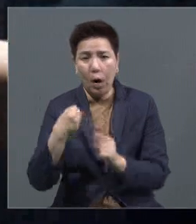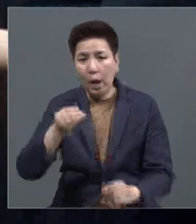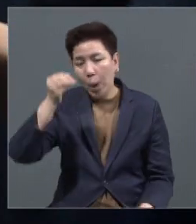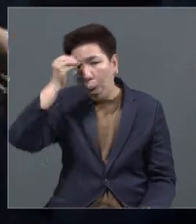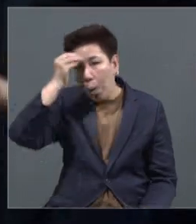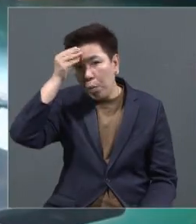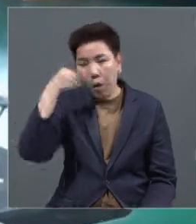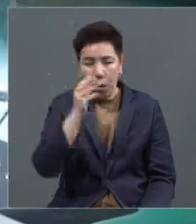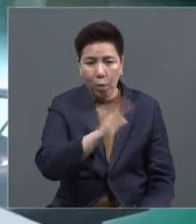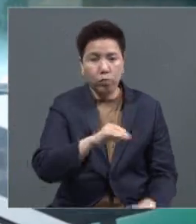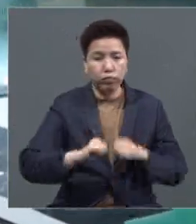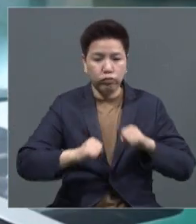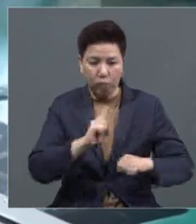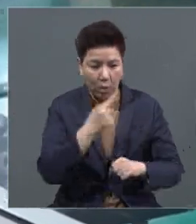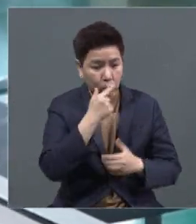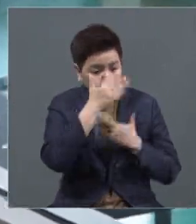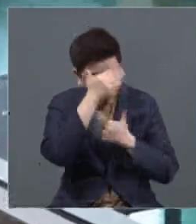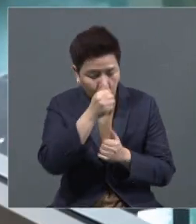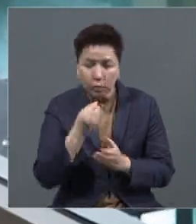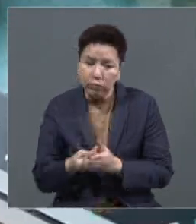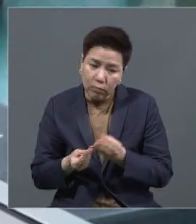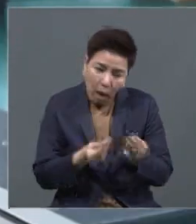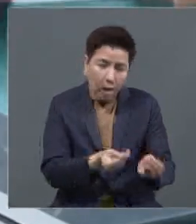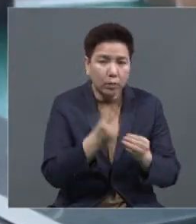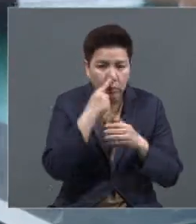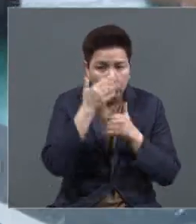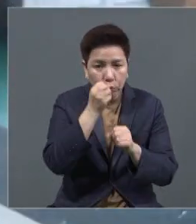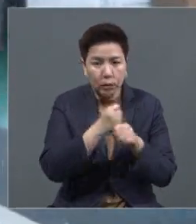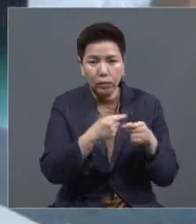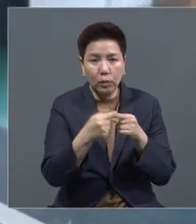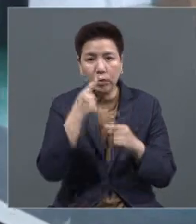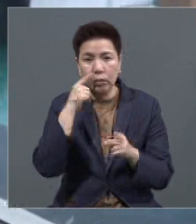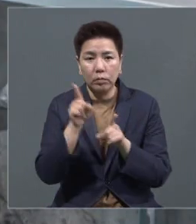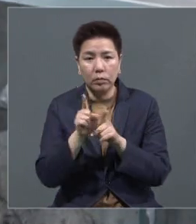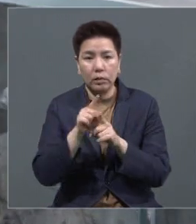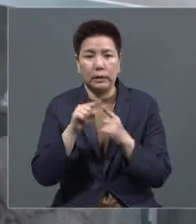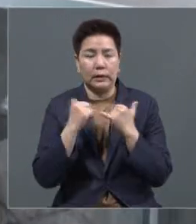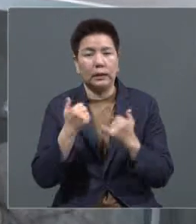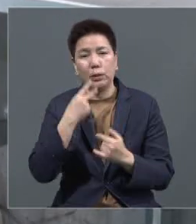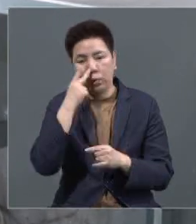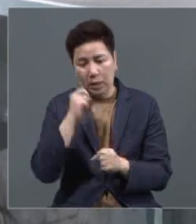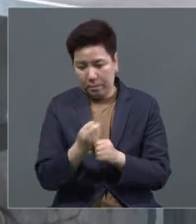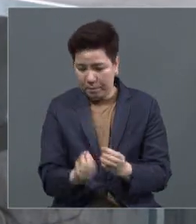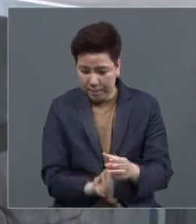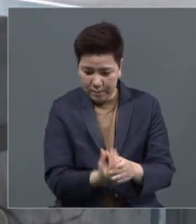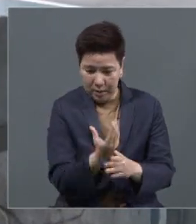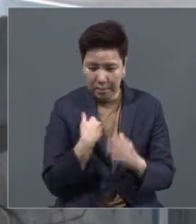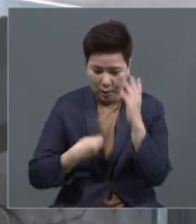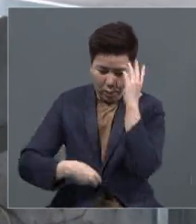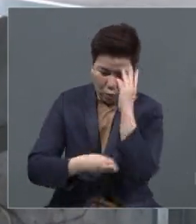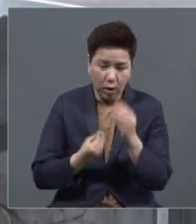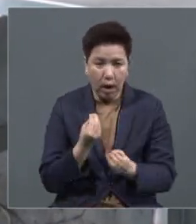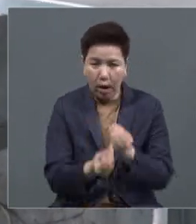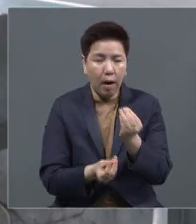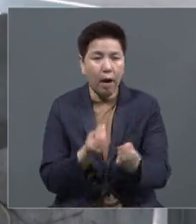รู้ให้เกษตรกรรุ่นใหม่ๆที่เขาสนใจรวมถึงจะมีการสนับสนุนปัจจัยการผลิตด้วยนะต้นกล้ากาแฟปุ๋ยอินทรีย์